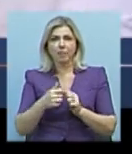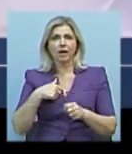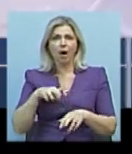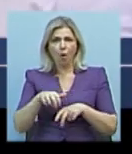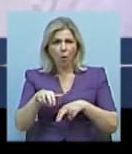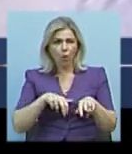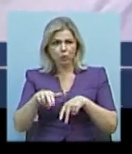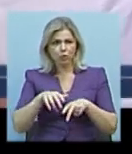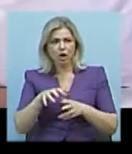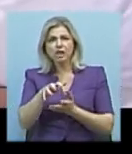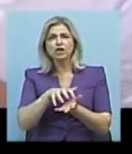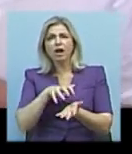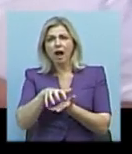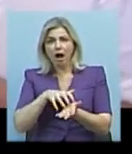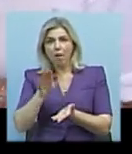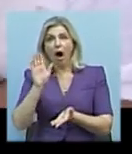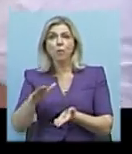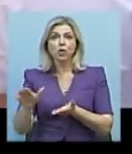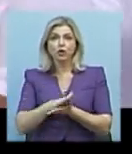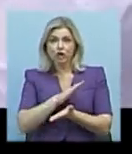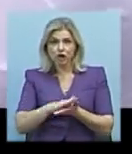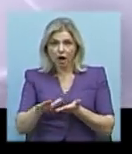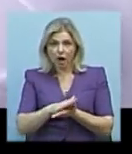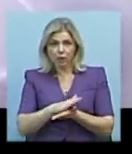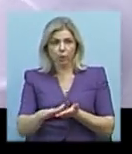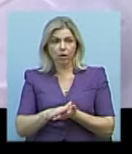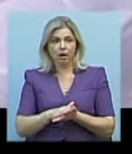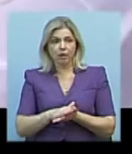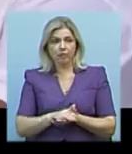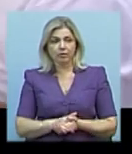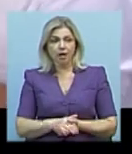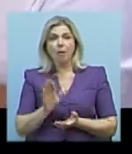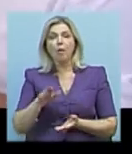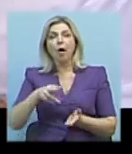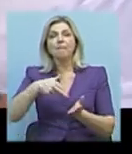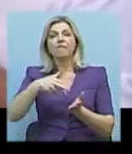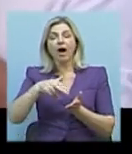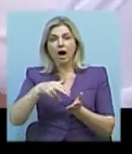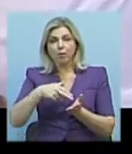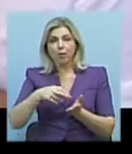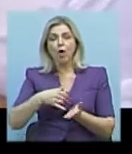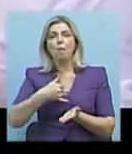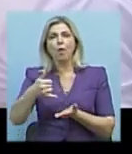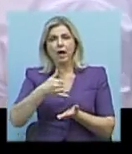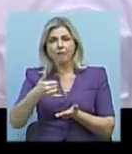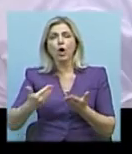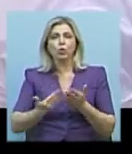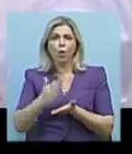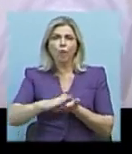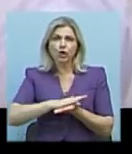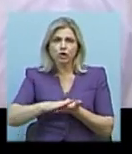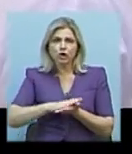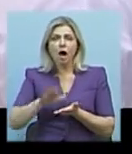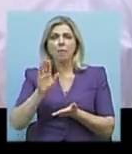шкрябою. Потім я це щищаю, потім беру фарбу, поливаю, знову щищаю, потім беру